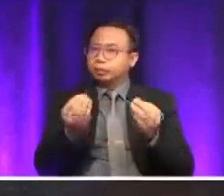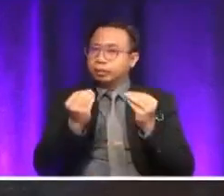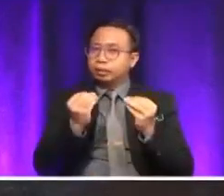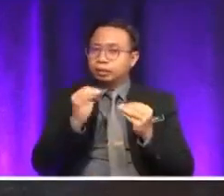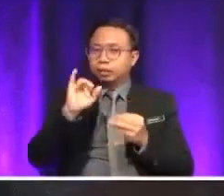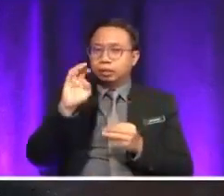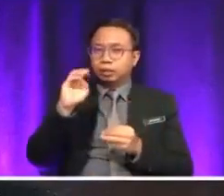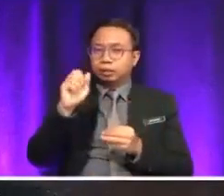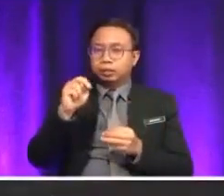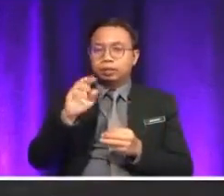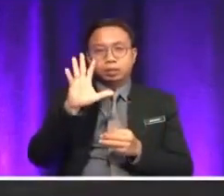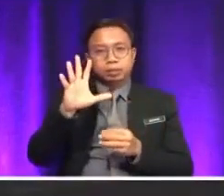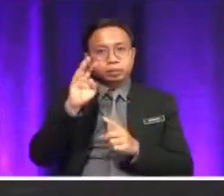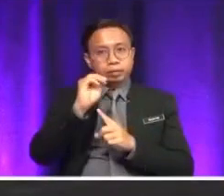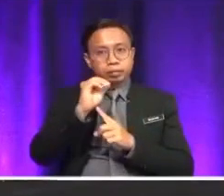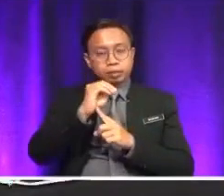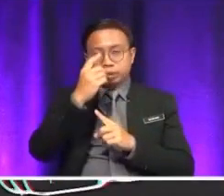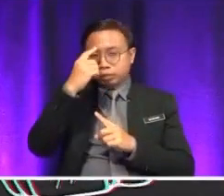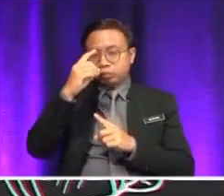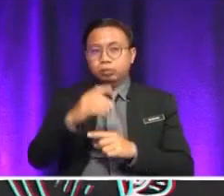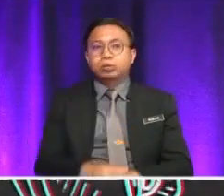Iman. Okey, 5 markah untuk Fidaus.